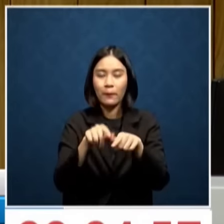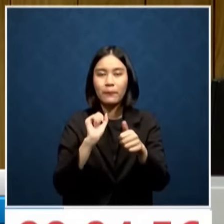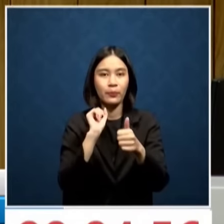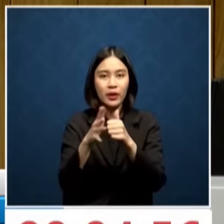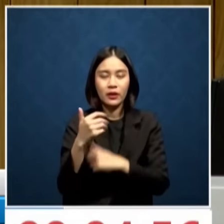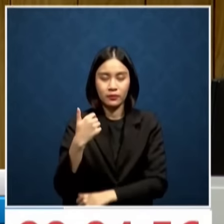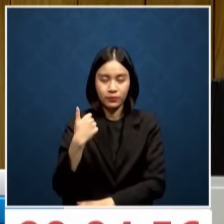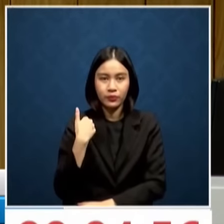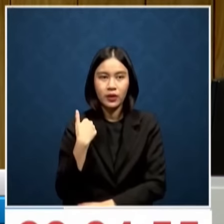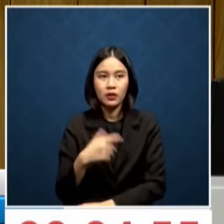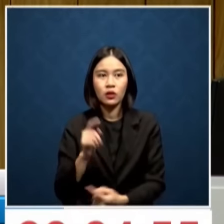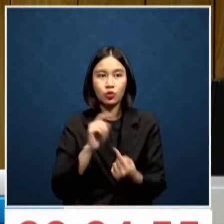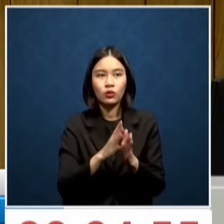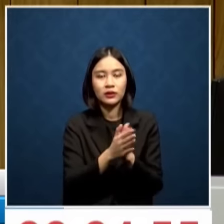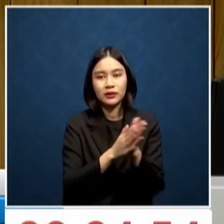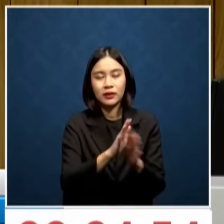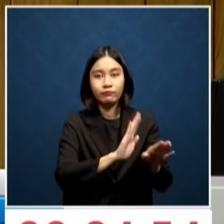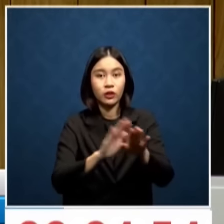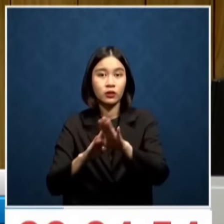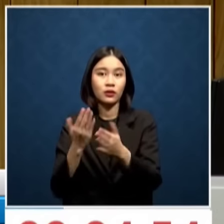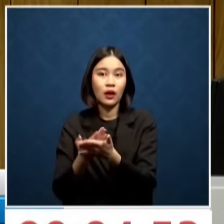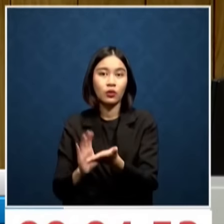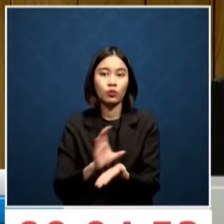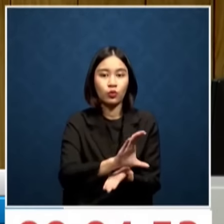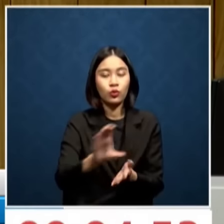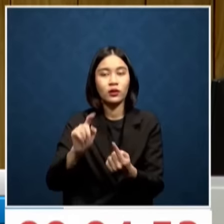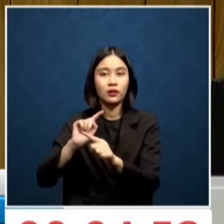พราะฉะนั้นการที่จะต้องดึงดูดการลงทุนไม่ว่ามาจาก